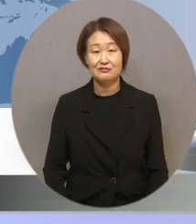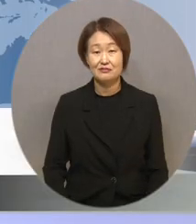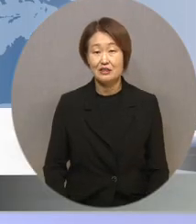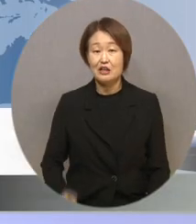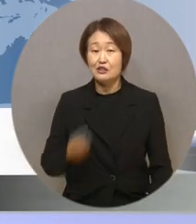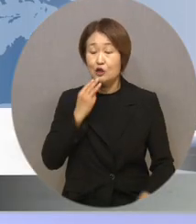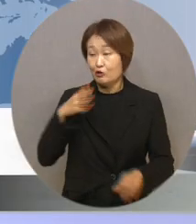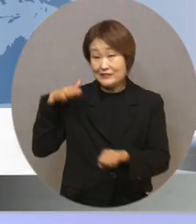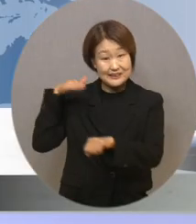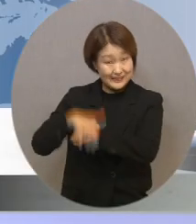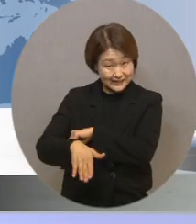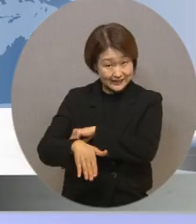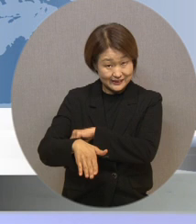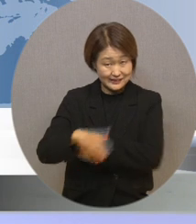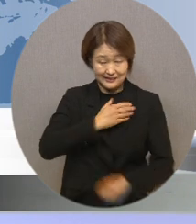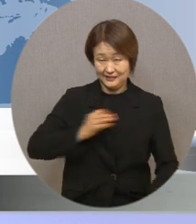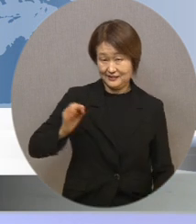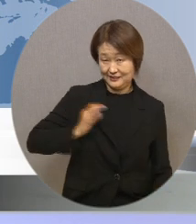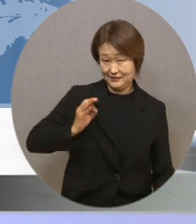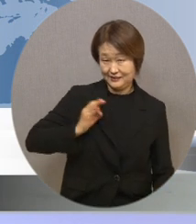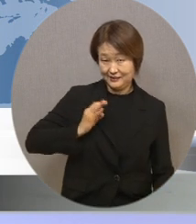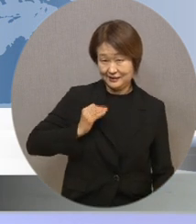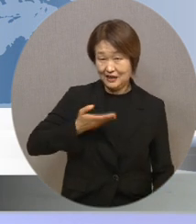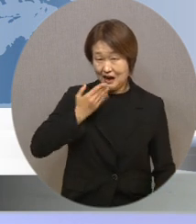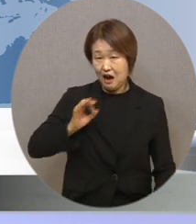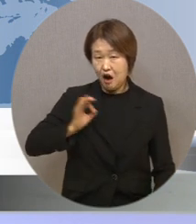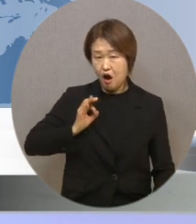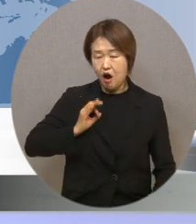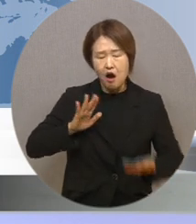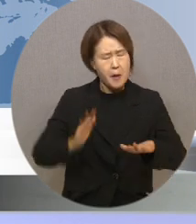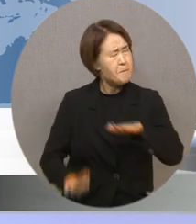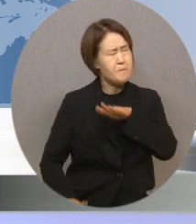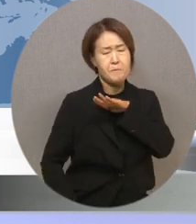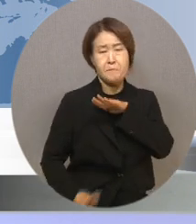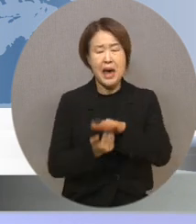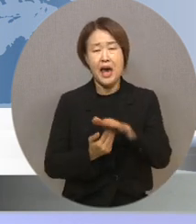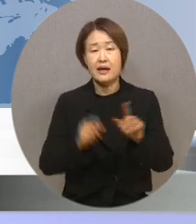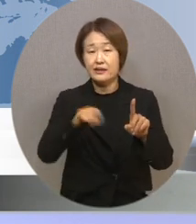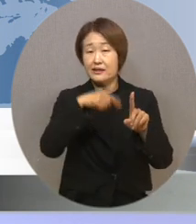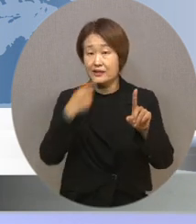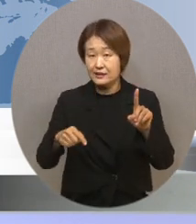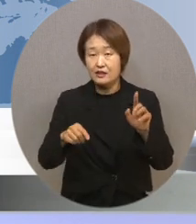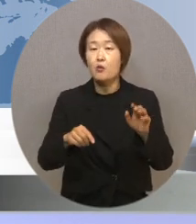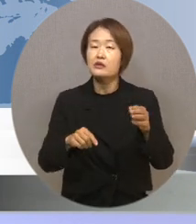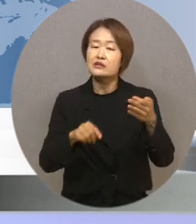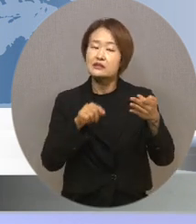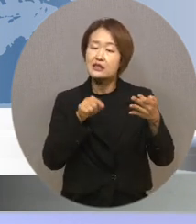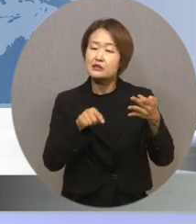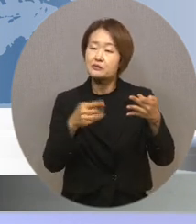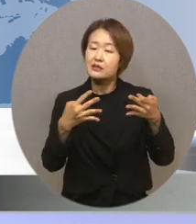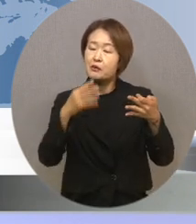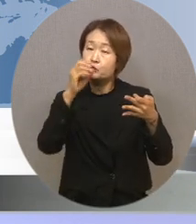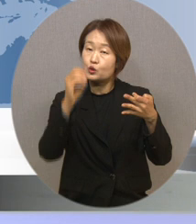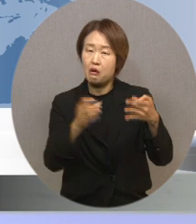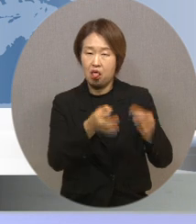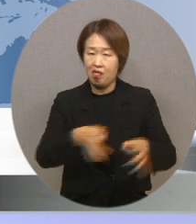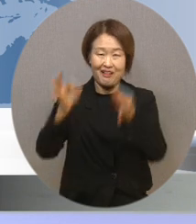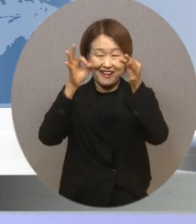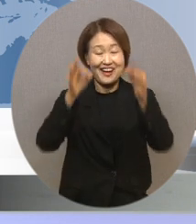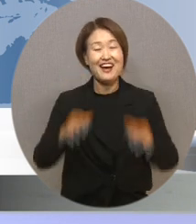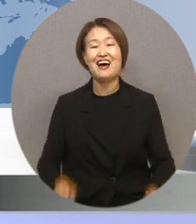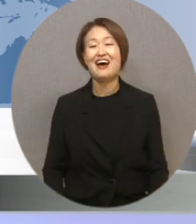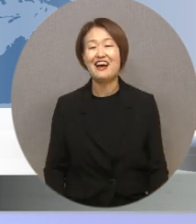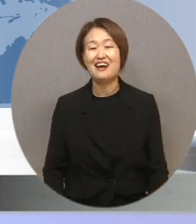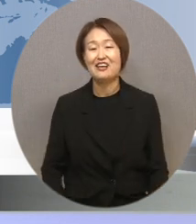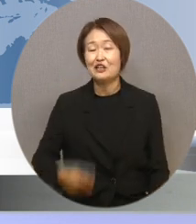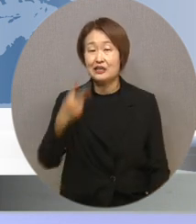서울형 기초보장제도 생계급여가 역대 최대폭인 1인 가구 기준 14.4% 올랐습니다.